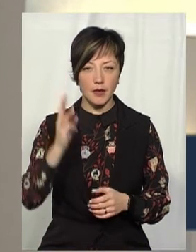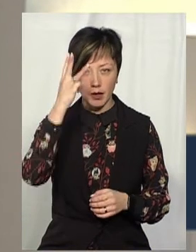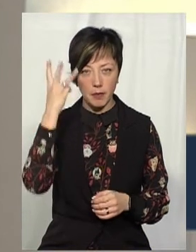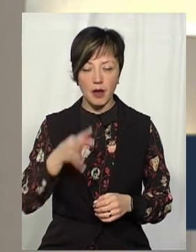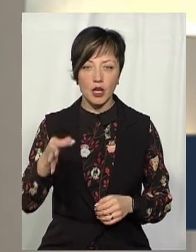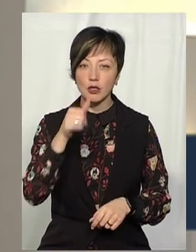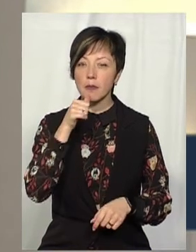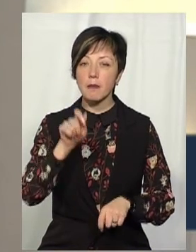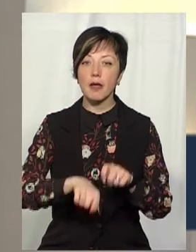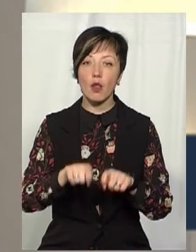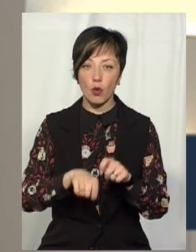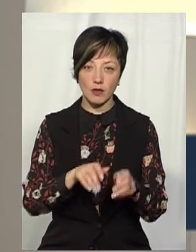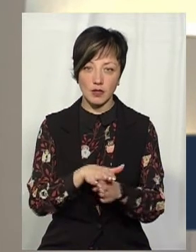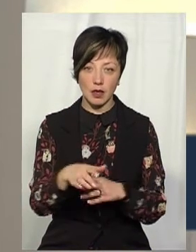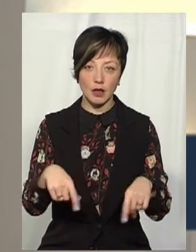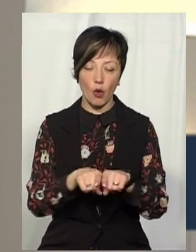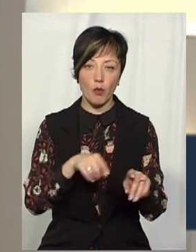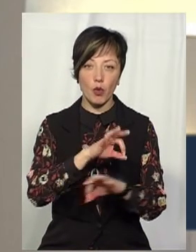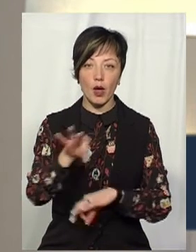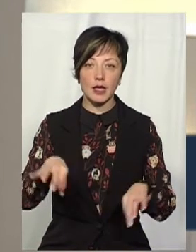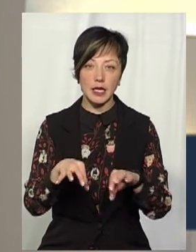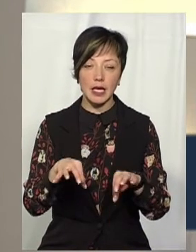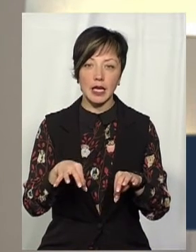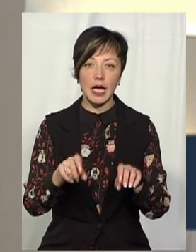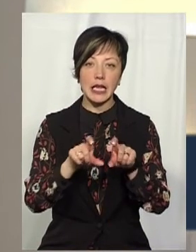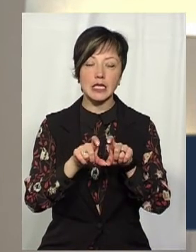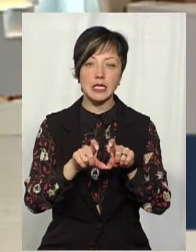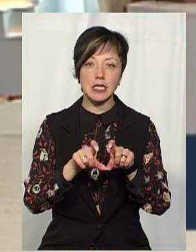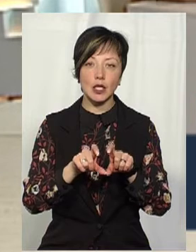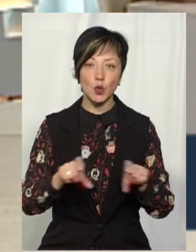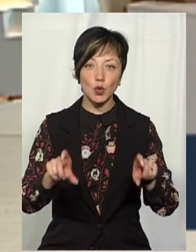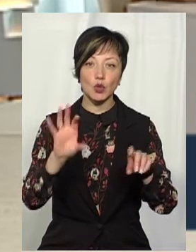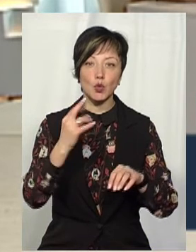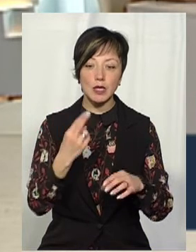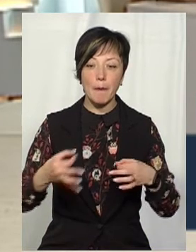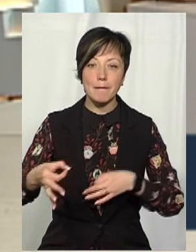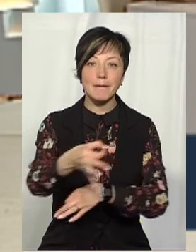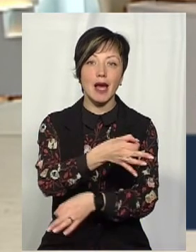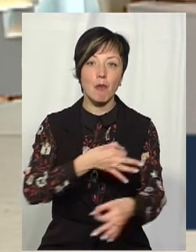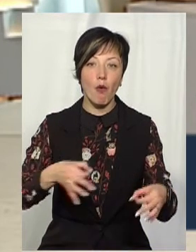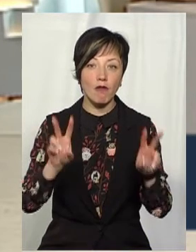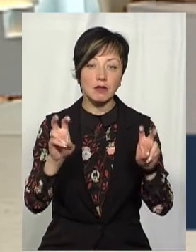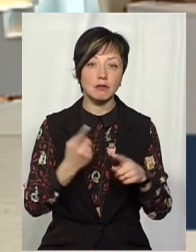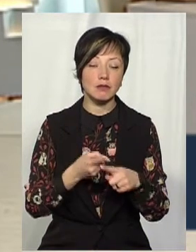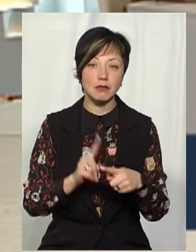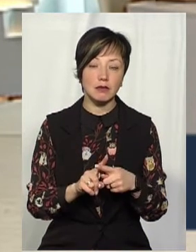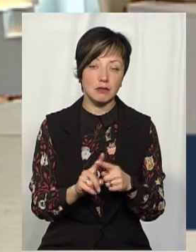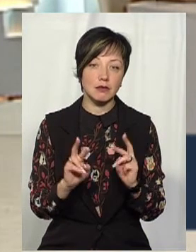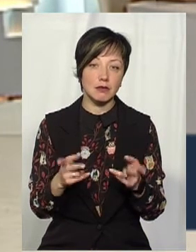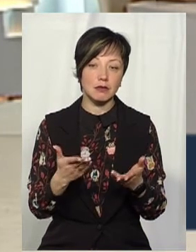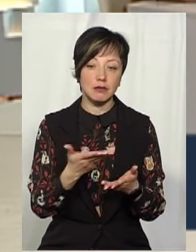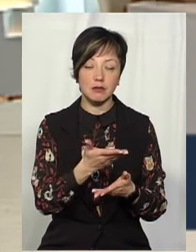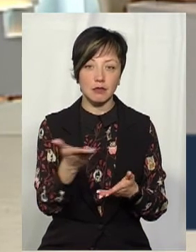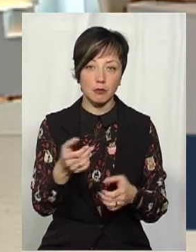Хмельниччина є пілотною, так, в реалізації ще такого проєкту «Інститут соціальних перемовників». Так? Так. Стосовно цього, от як